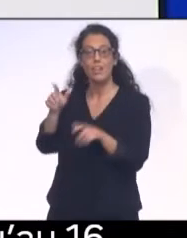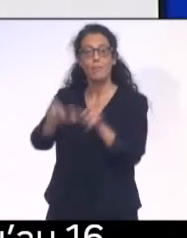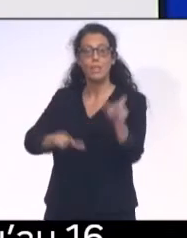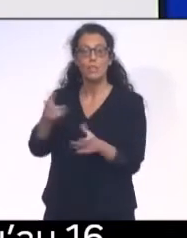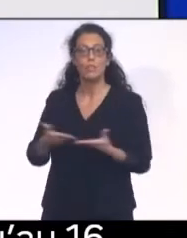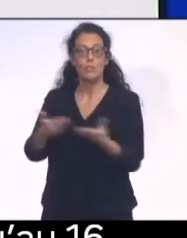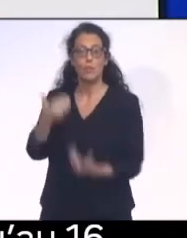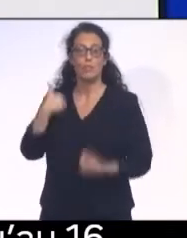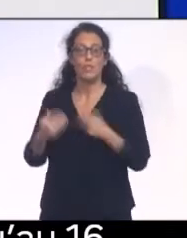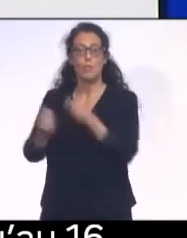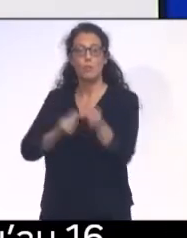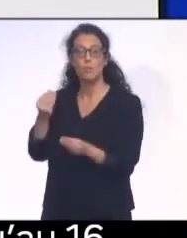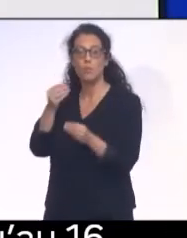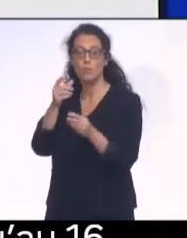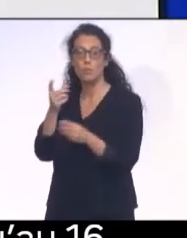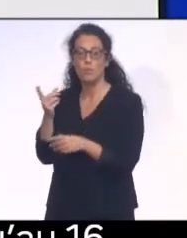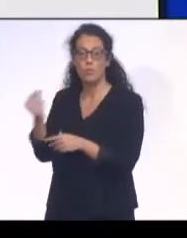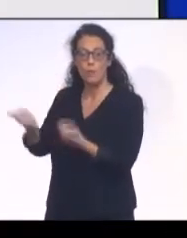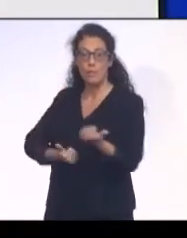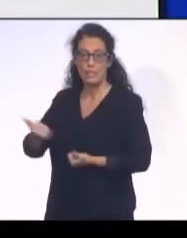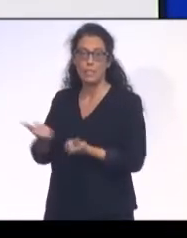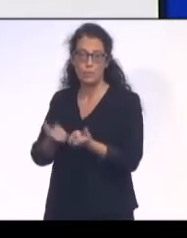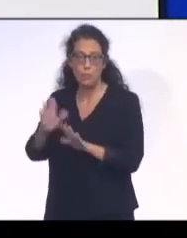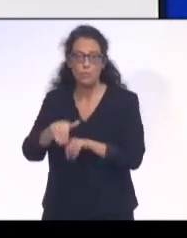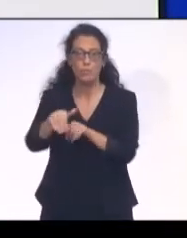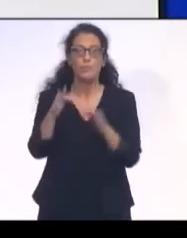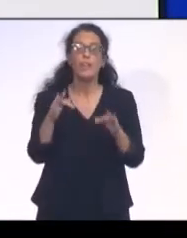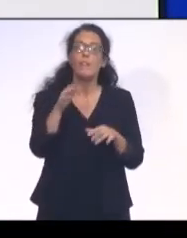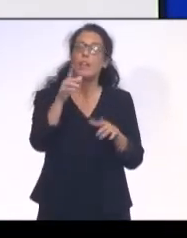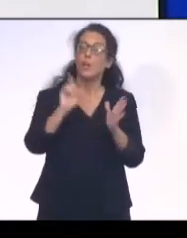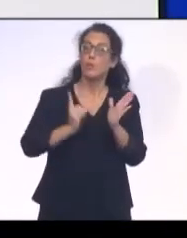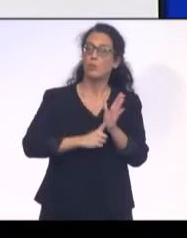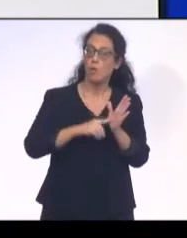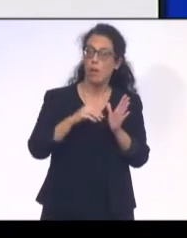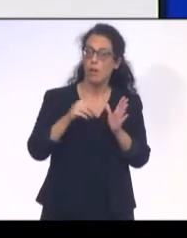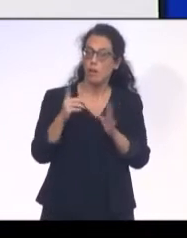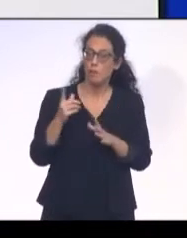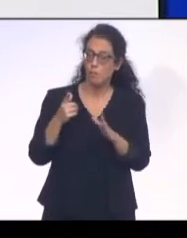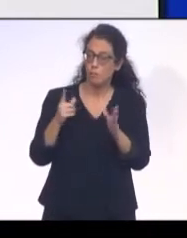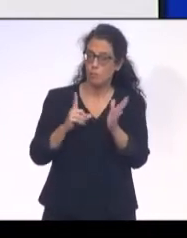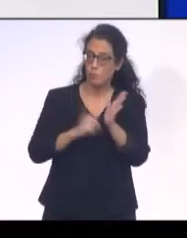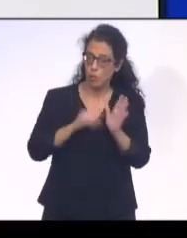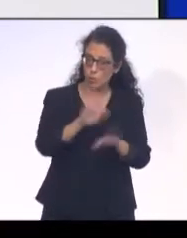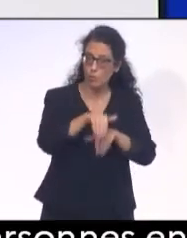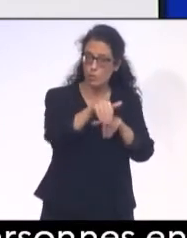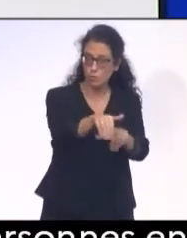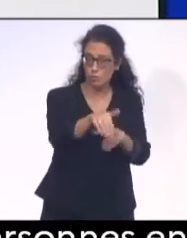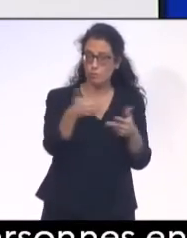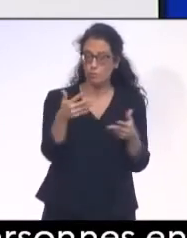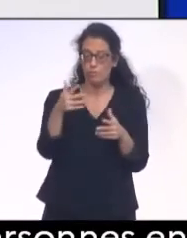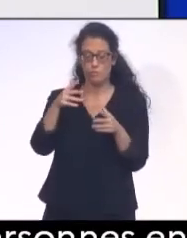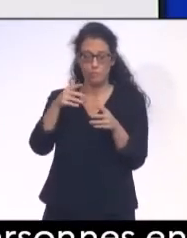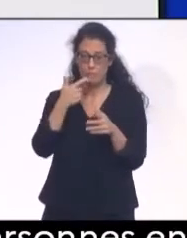prestations. Celle relative à la prolongation des droits et prestations permettra le maintien automatique de l'ensemble des